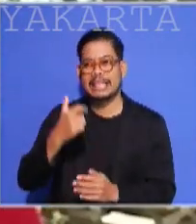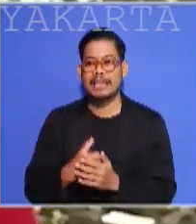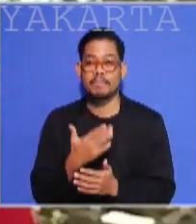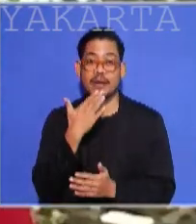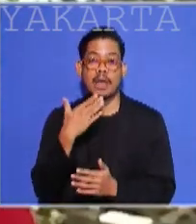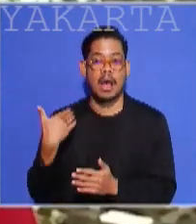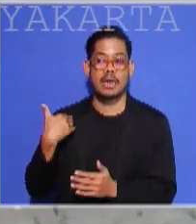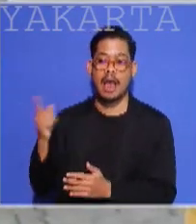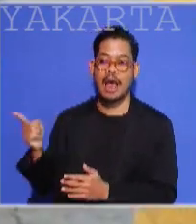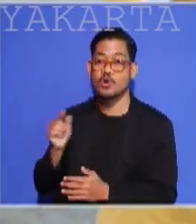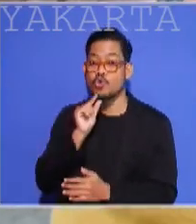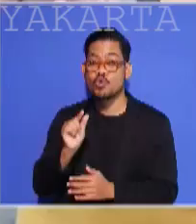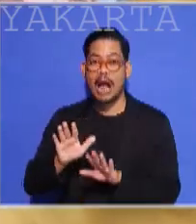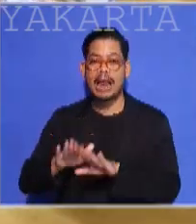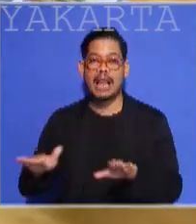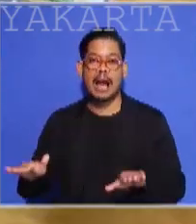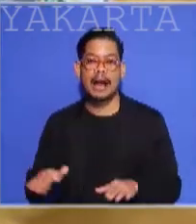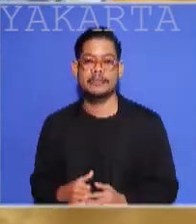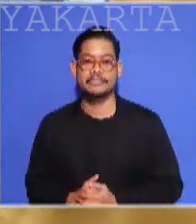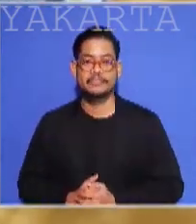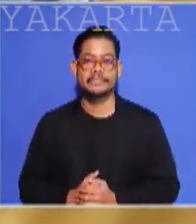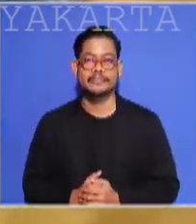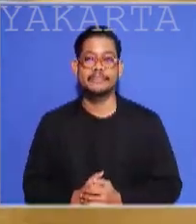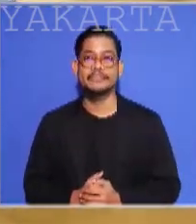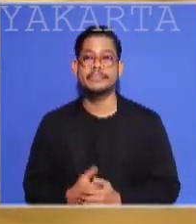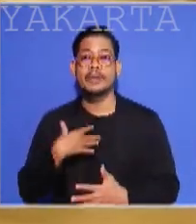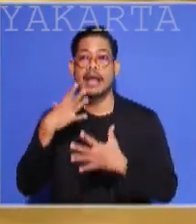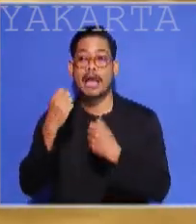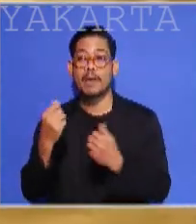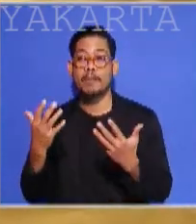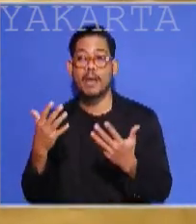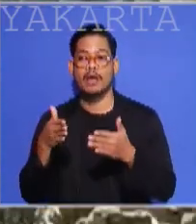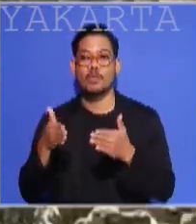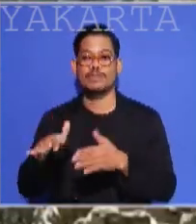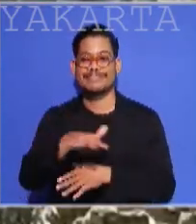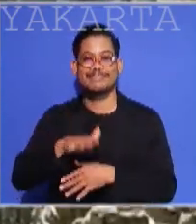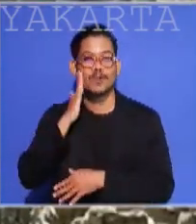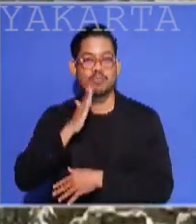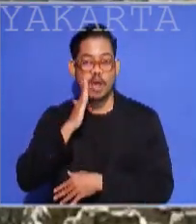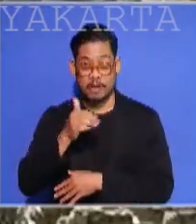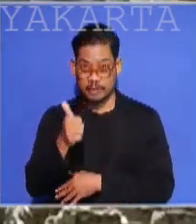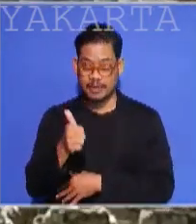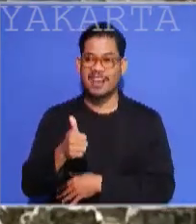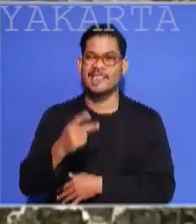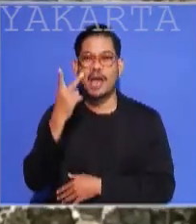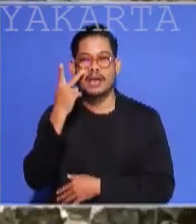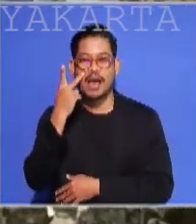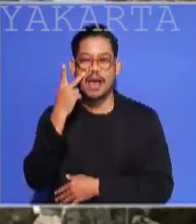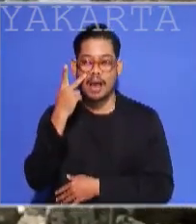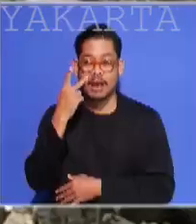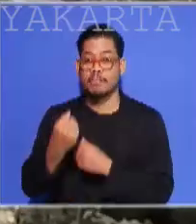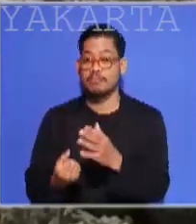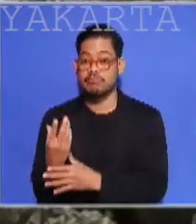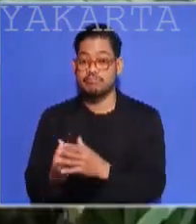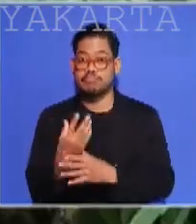terjadi ya kalau untuk anak-anak gitu. Sehingga diharapkan masyarakat khususnya generasi muda dapat ikut melestarikan jamu yang telah